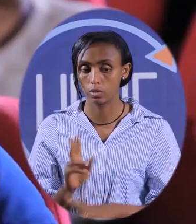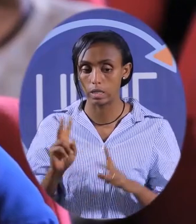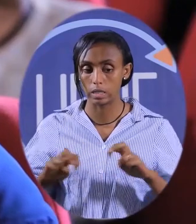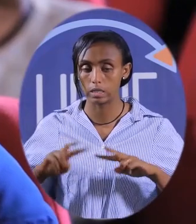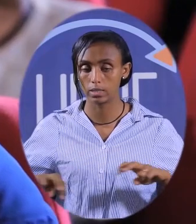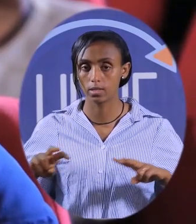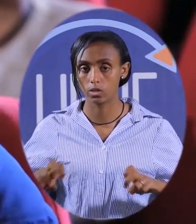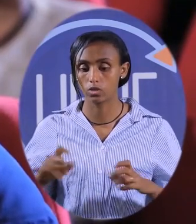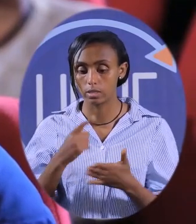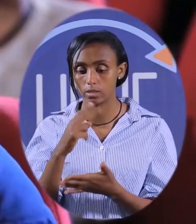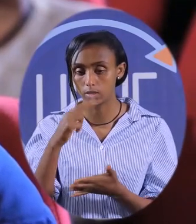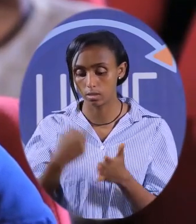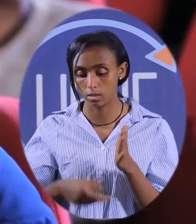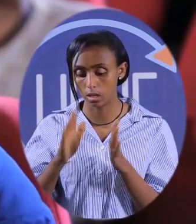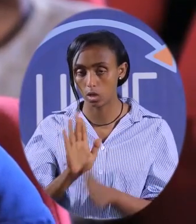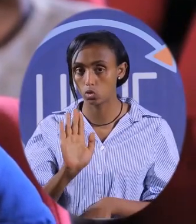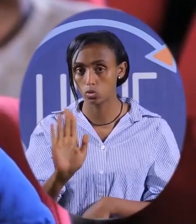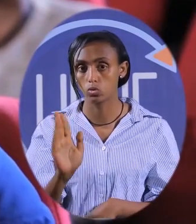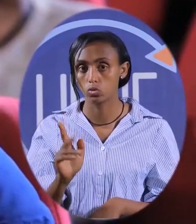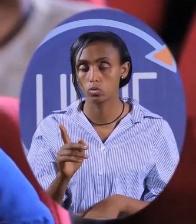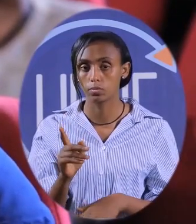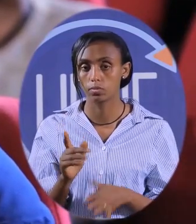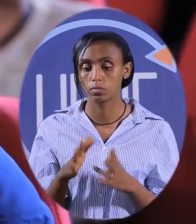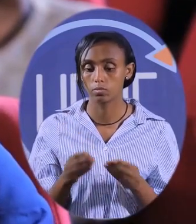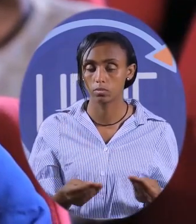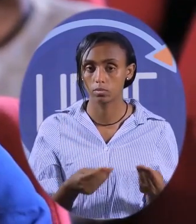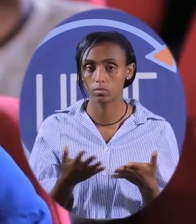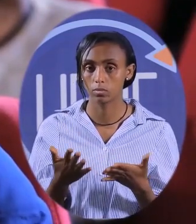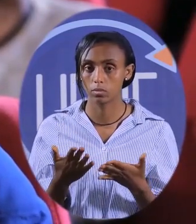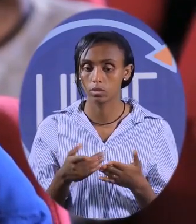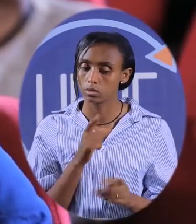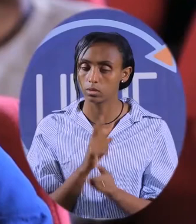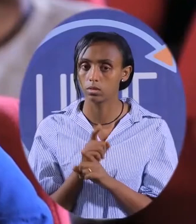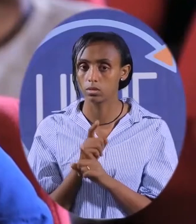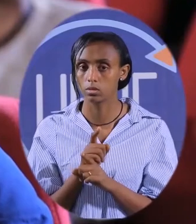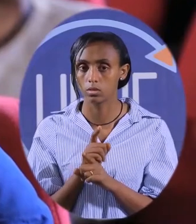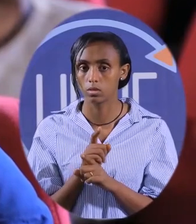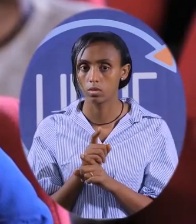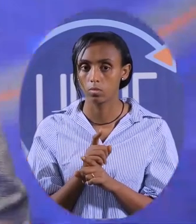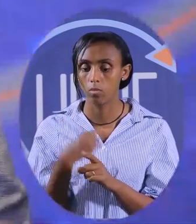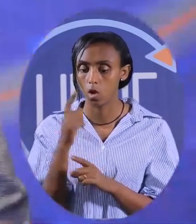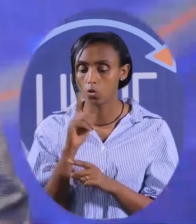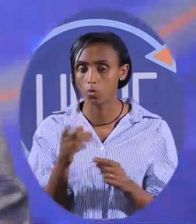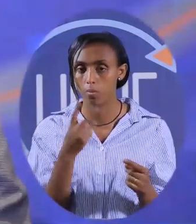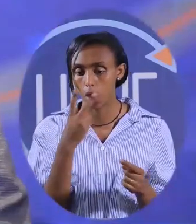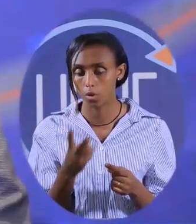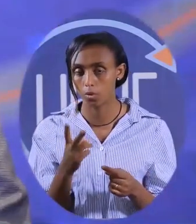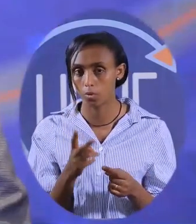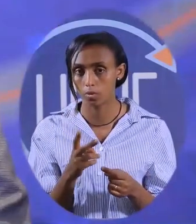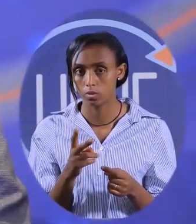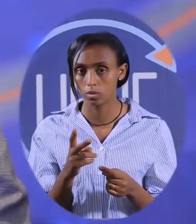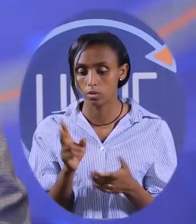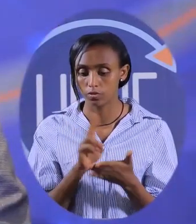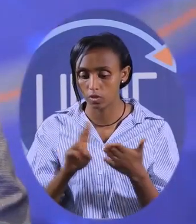የሪሰርች ሪዛልታችሁን ወይ ውጤታችሁን ዲሲሚኔት ስታረጉ ሪሊ ኦዲየንሳችሁ ማን ነው? ስቴክሆልደር